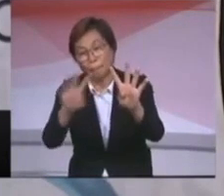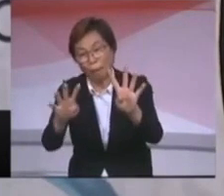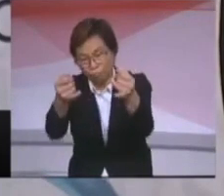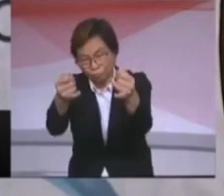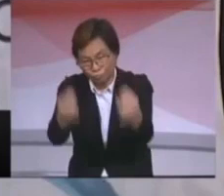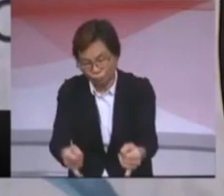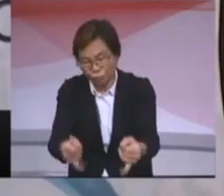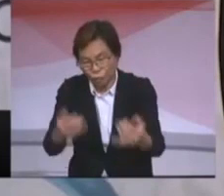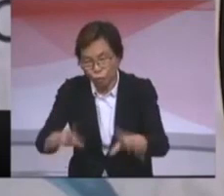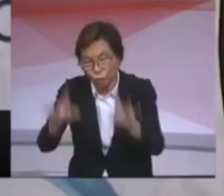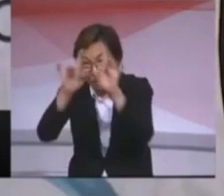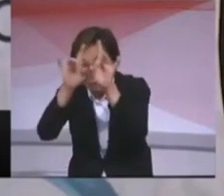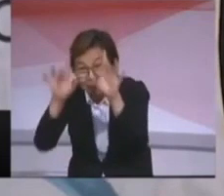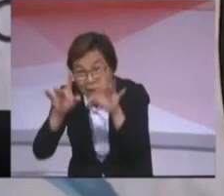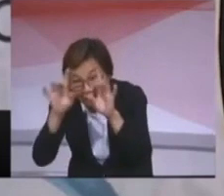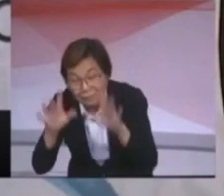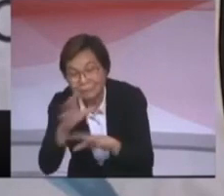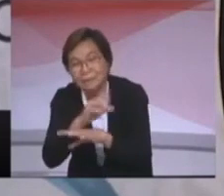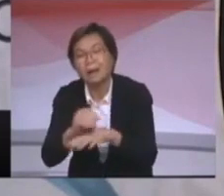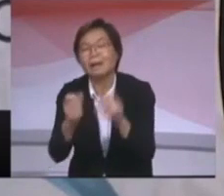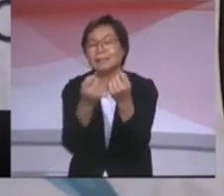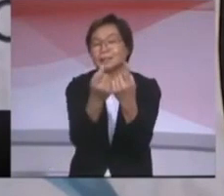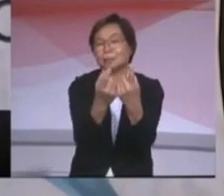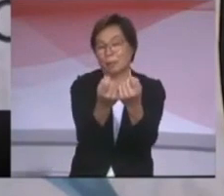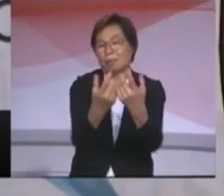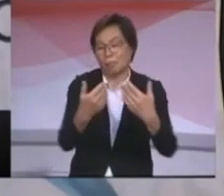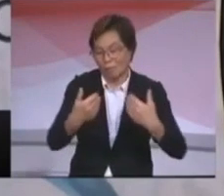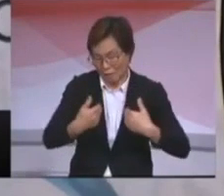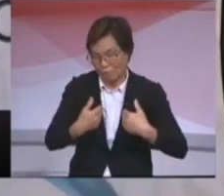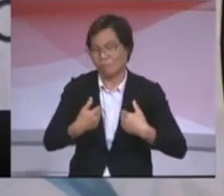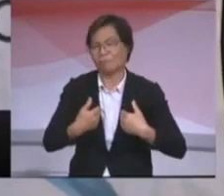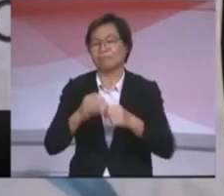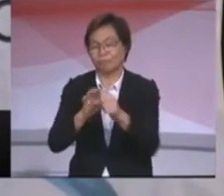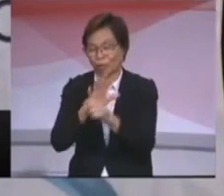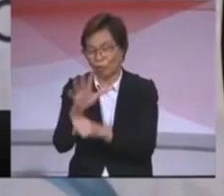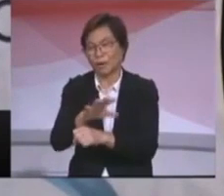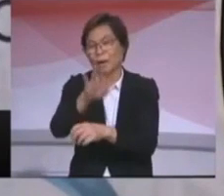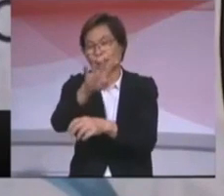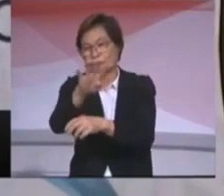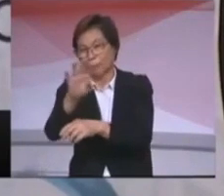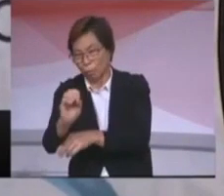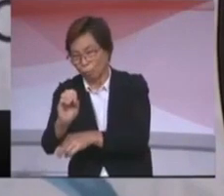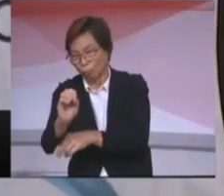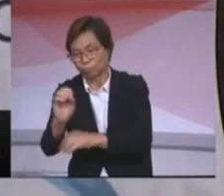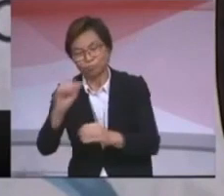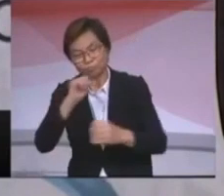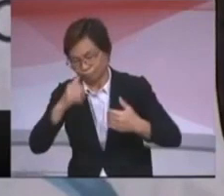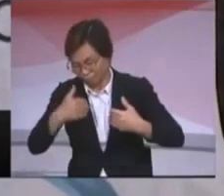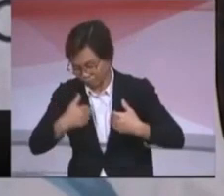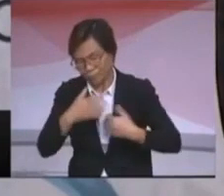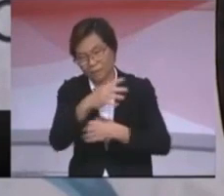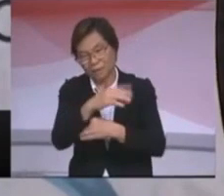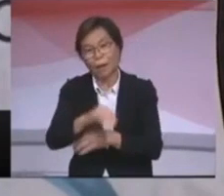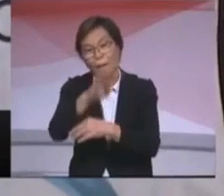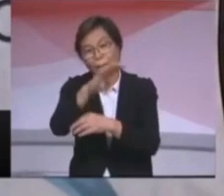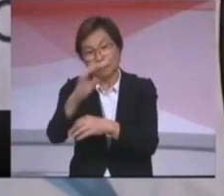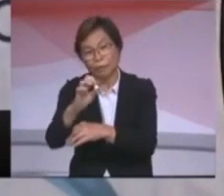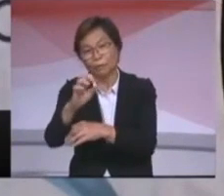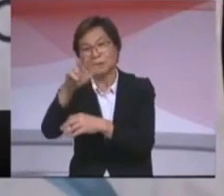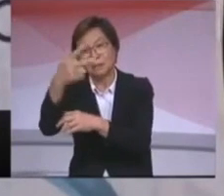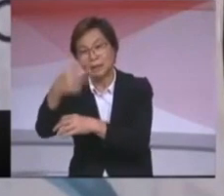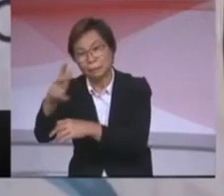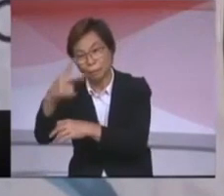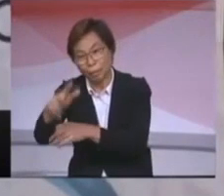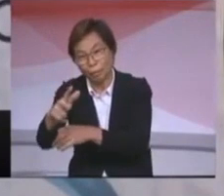464 individu telah pun disaring, di mana 11 kes dikesan positif, 40 individu dikesan negatif dan